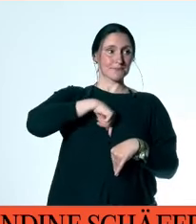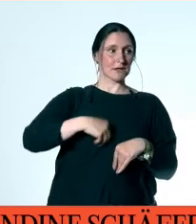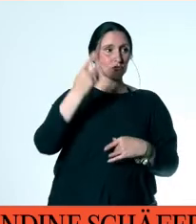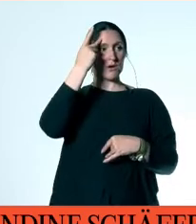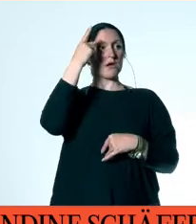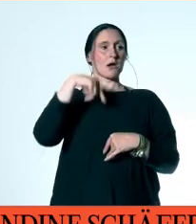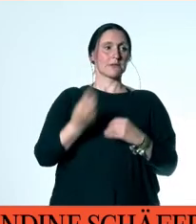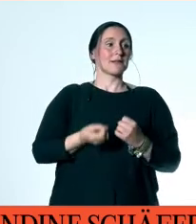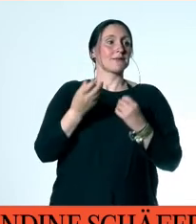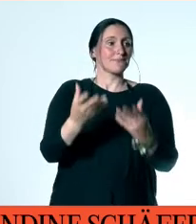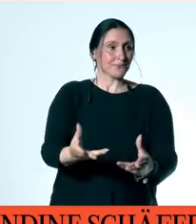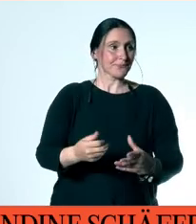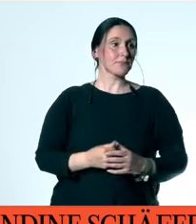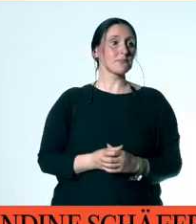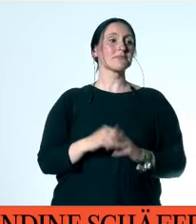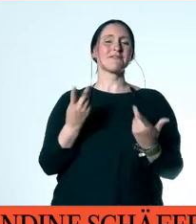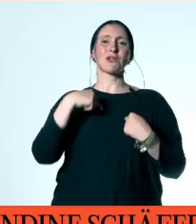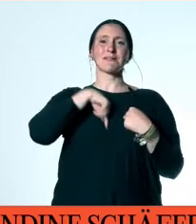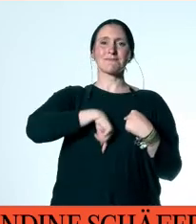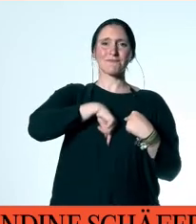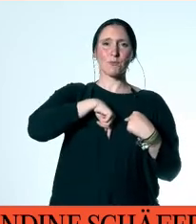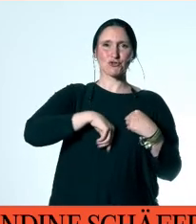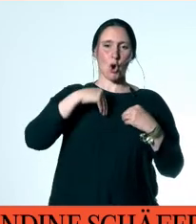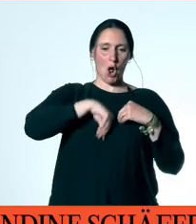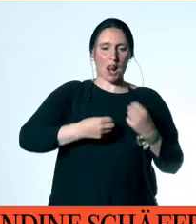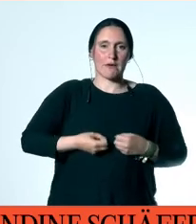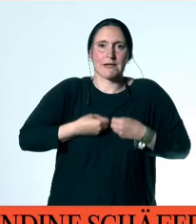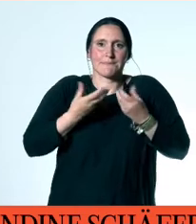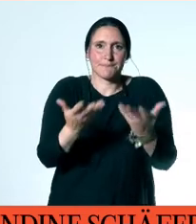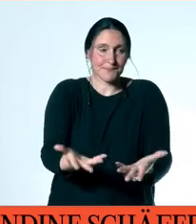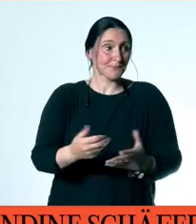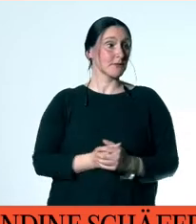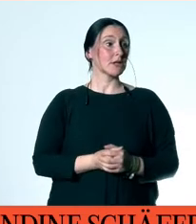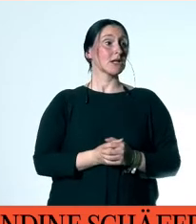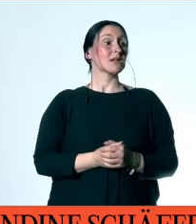sind. Und dass es wirklich aus ihrer Seele kommt, dass es ihr Wunsch ist.